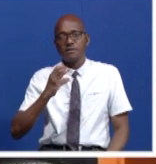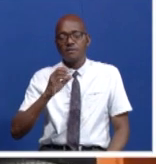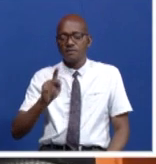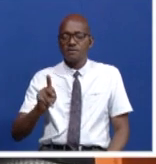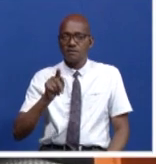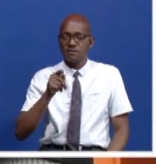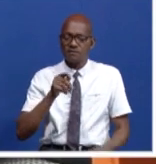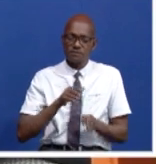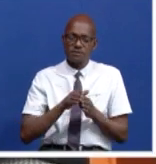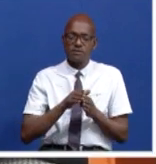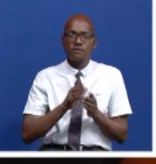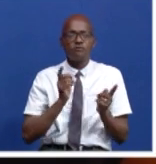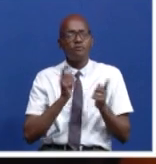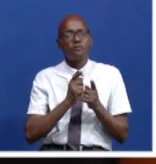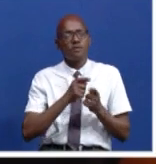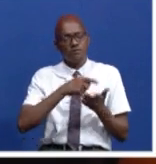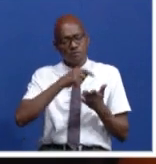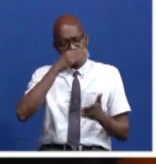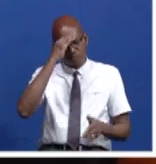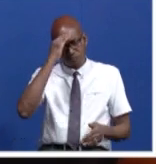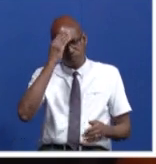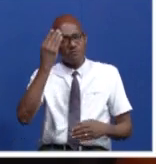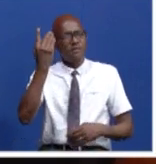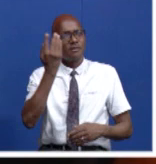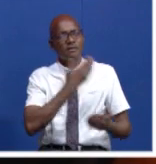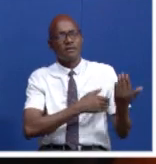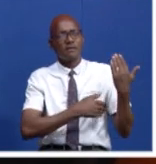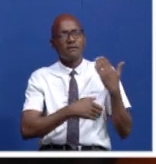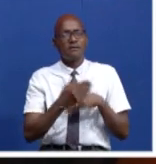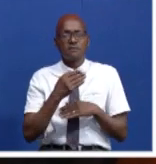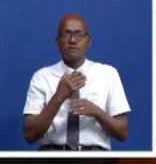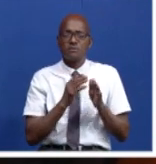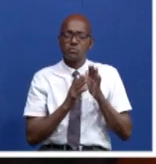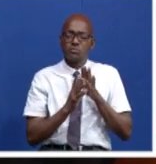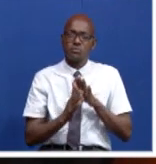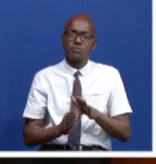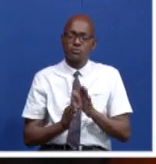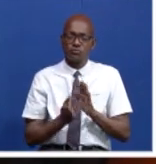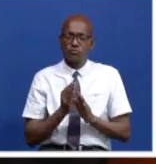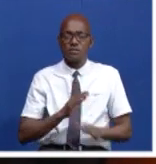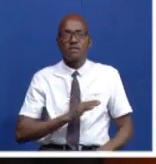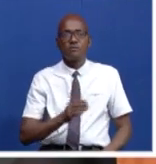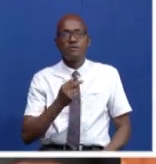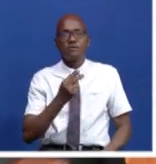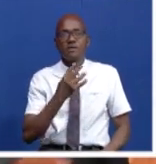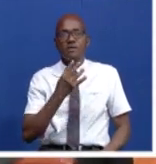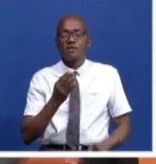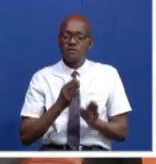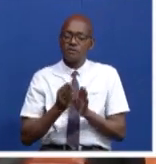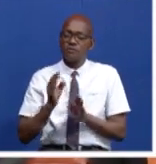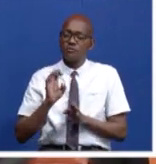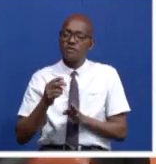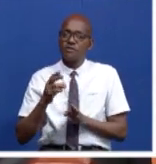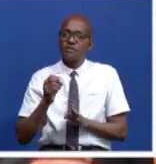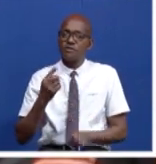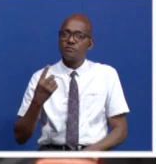alivyojikuta kituo Cha polisi na kuteswa kuanzia disemba 24 mwaka 2021 ikiwa